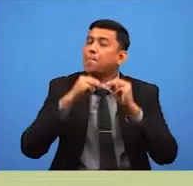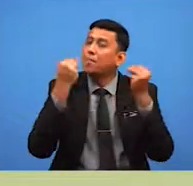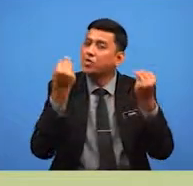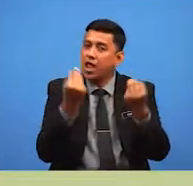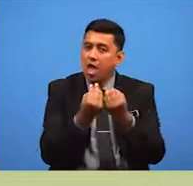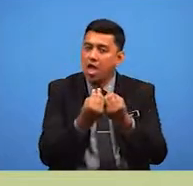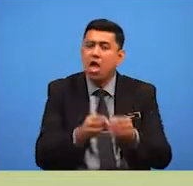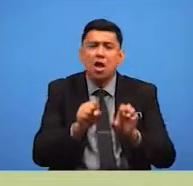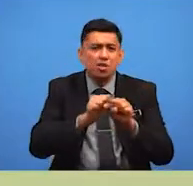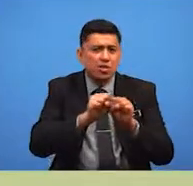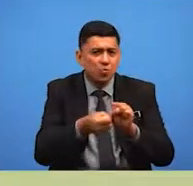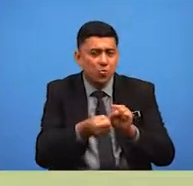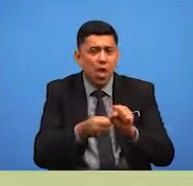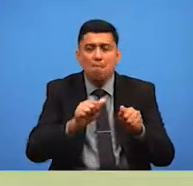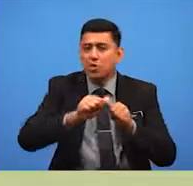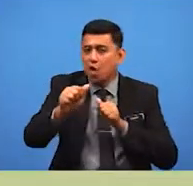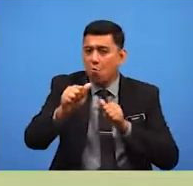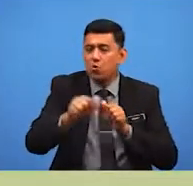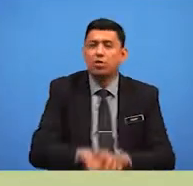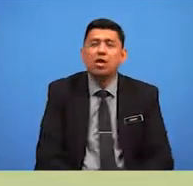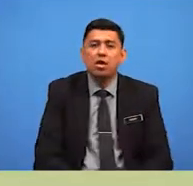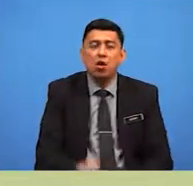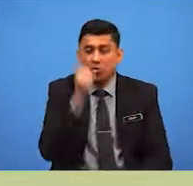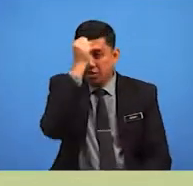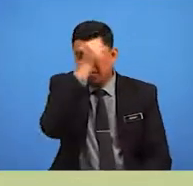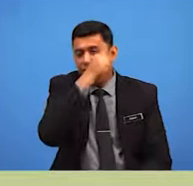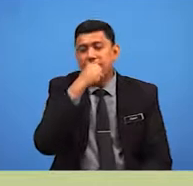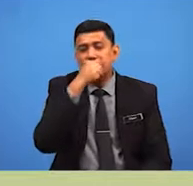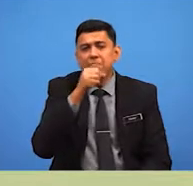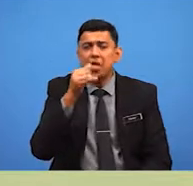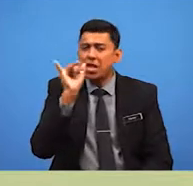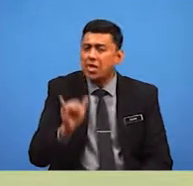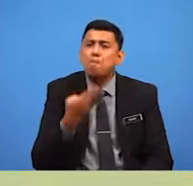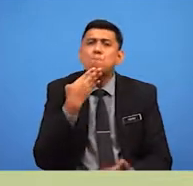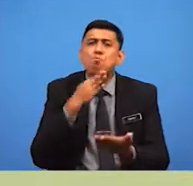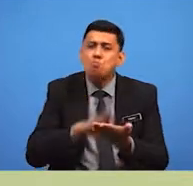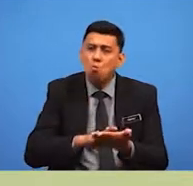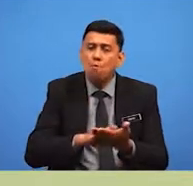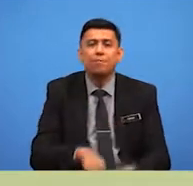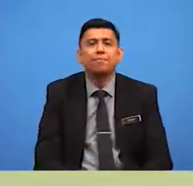masyarakat supaya menjauhi sifat atau sikap yang buruk.